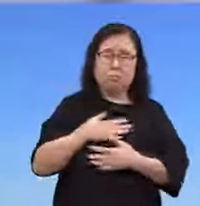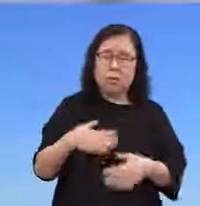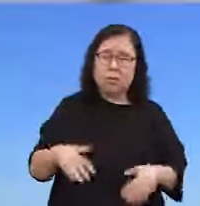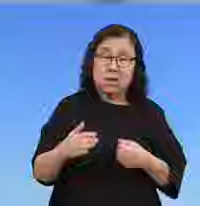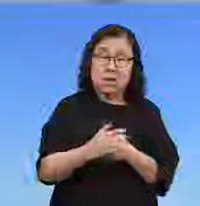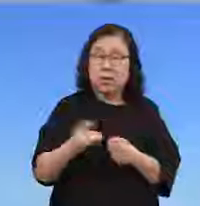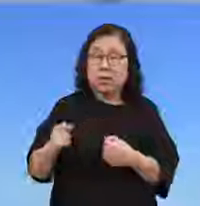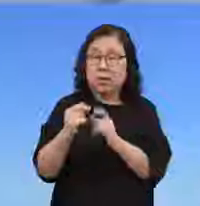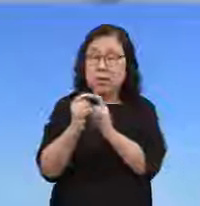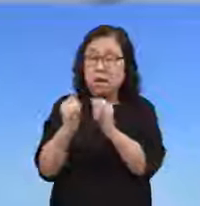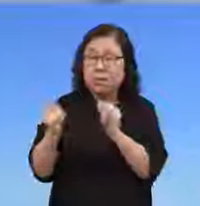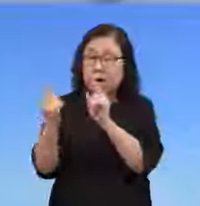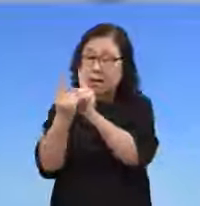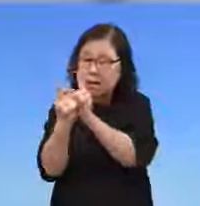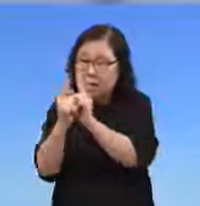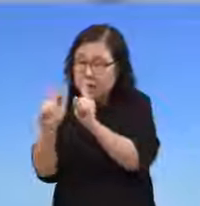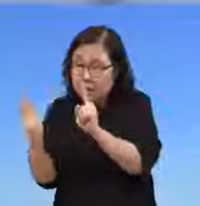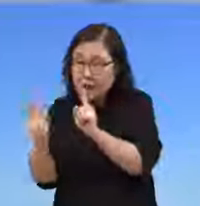미워하지 않아야 되니까.